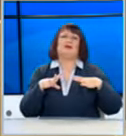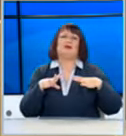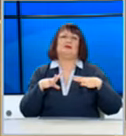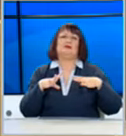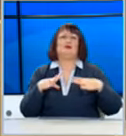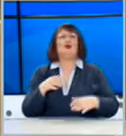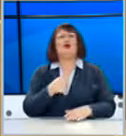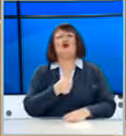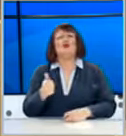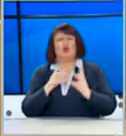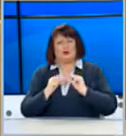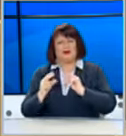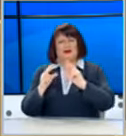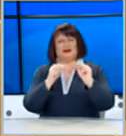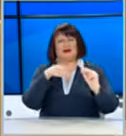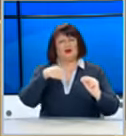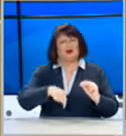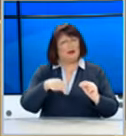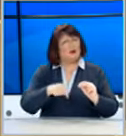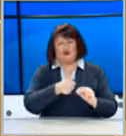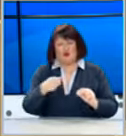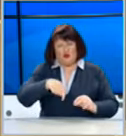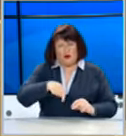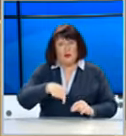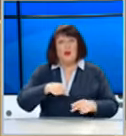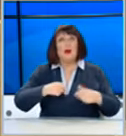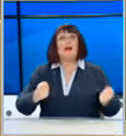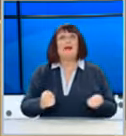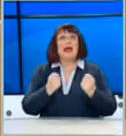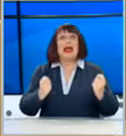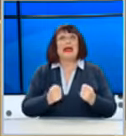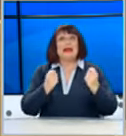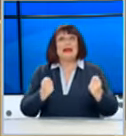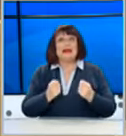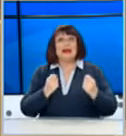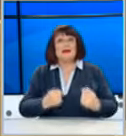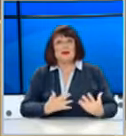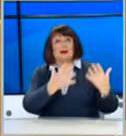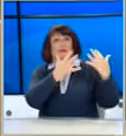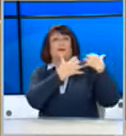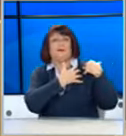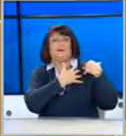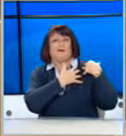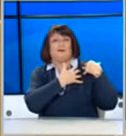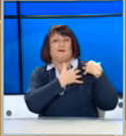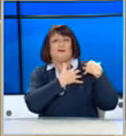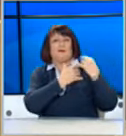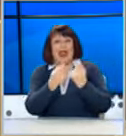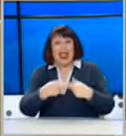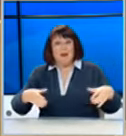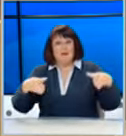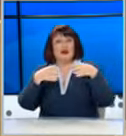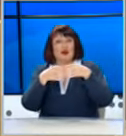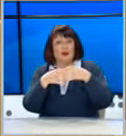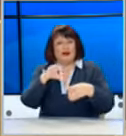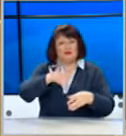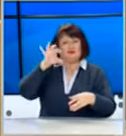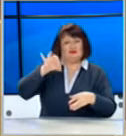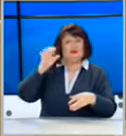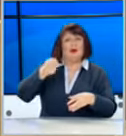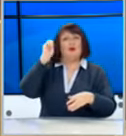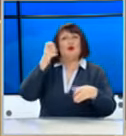όχι μόνο να τα συζητήσουμε σήμερα εδώ, αλλά να γίνει μια αρμόδια διακομματική επιτροπή που θα φέρει στη